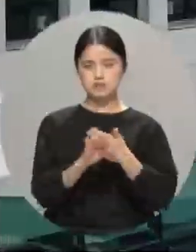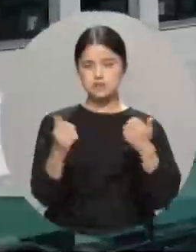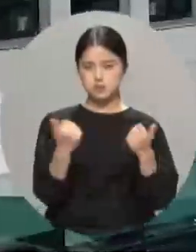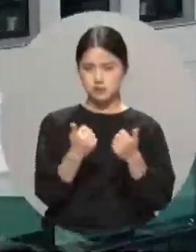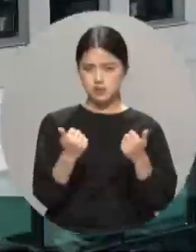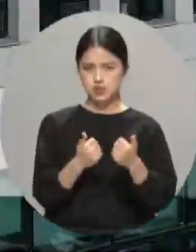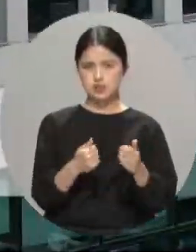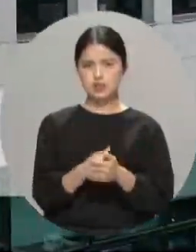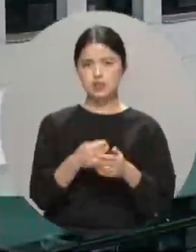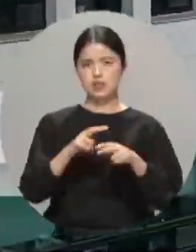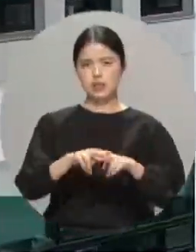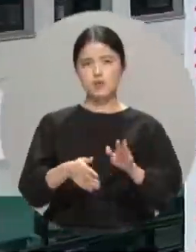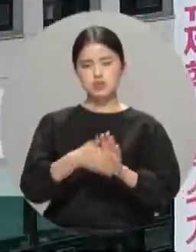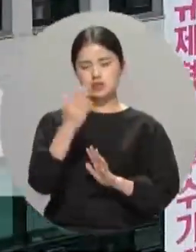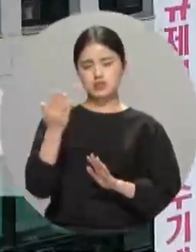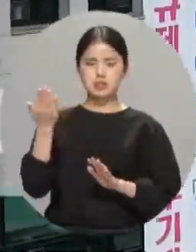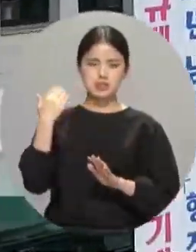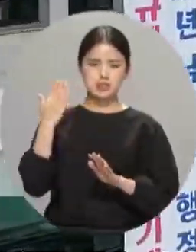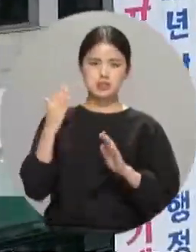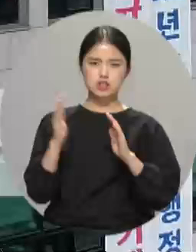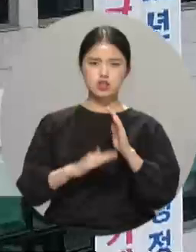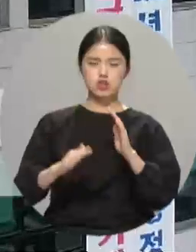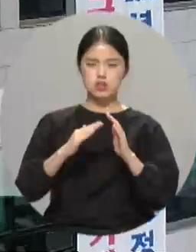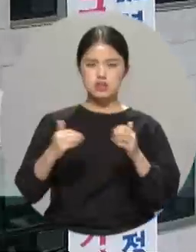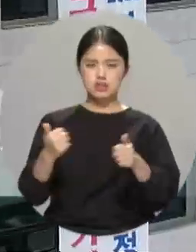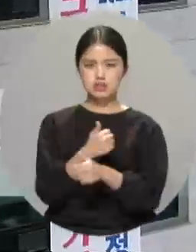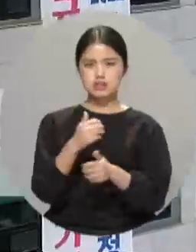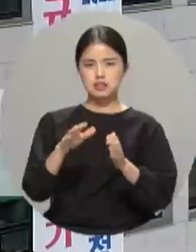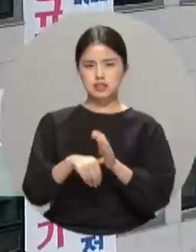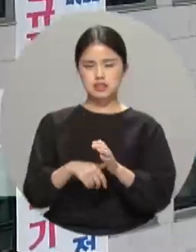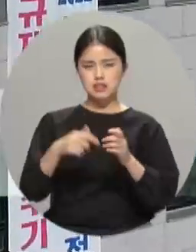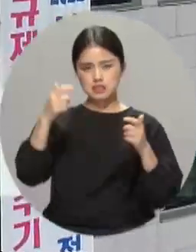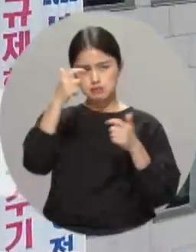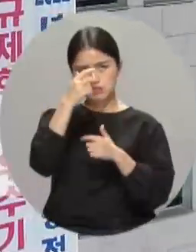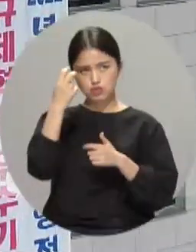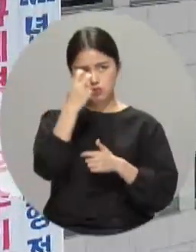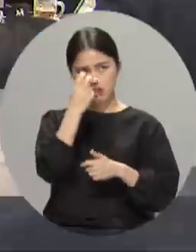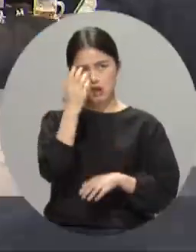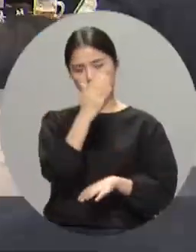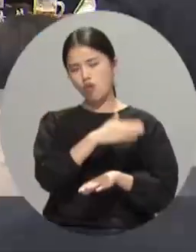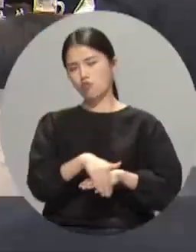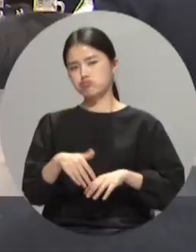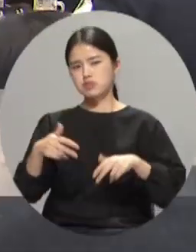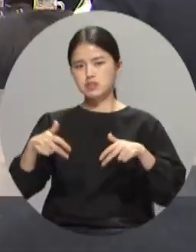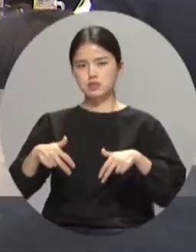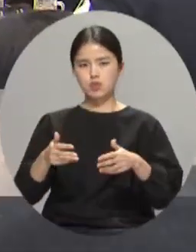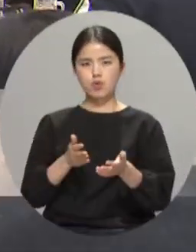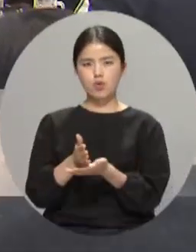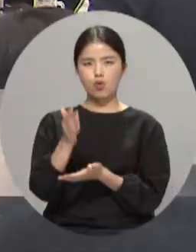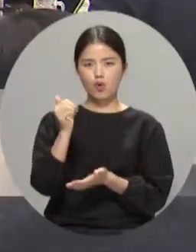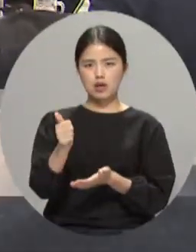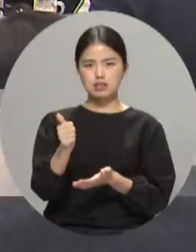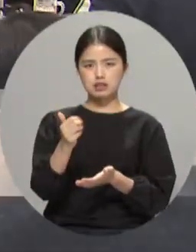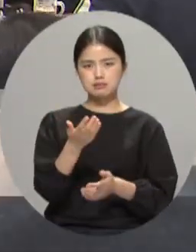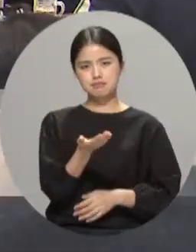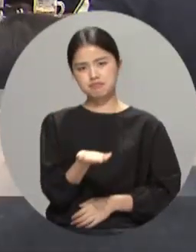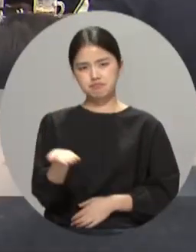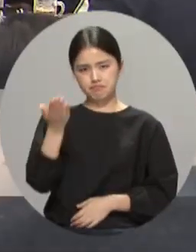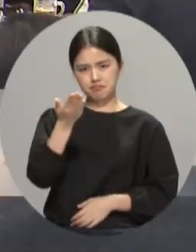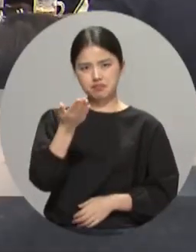통해 남원시가 지난달 정기 인사에서 음주 측정을 거부한 직원을 과장급이 사무관으로